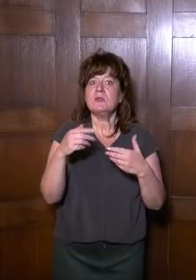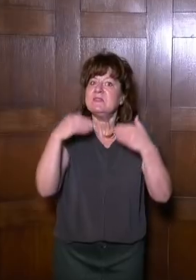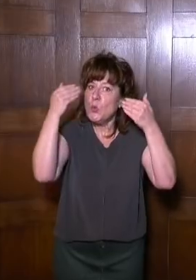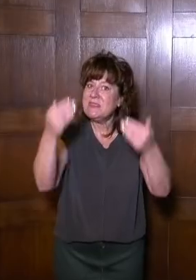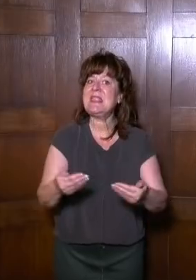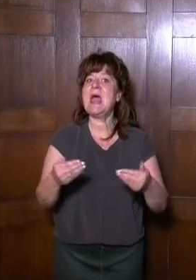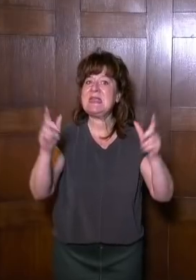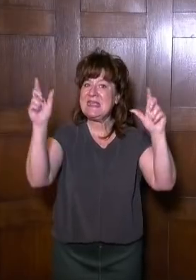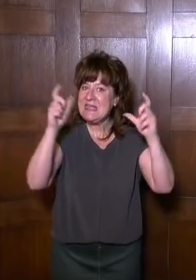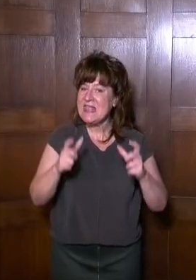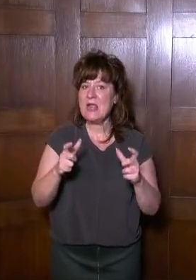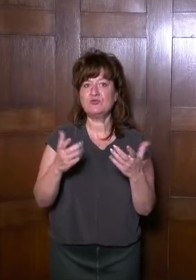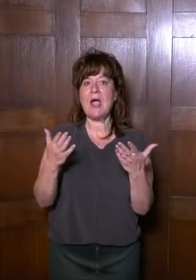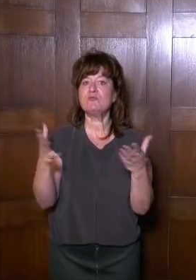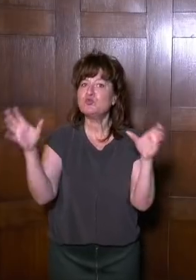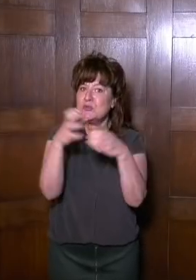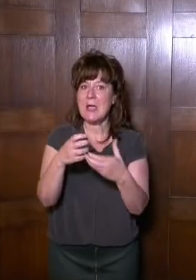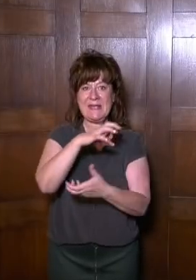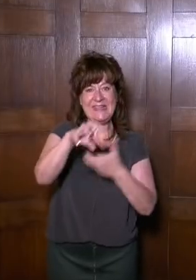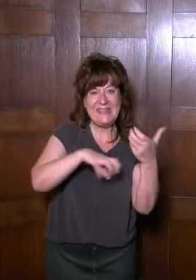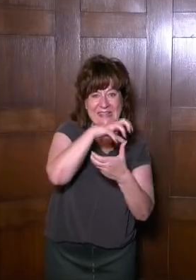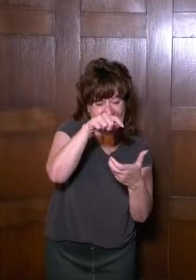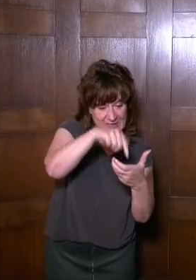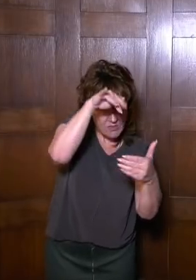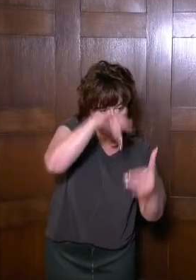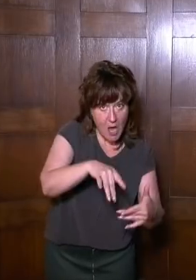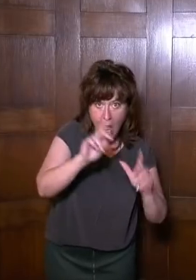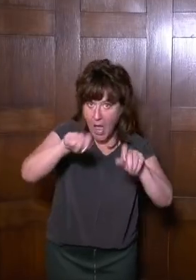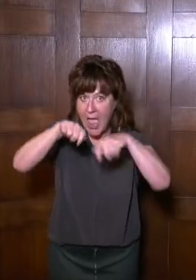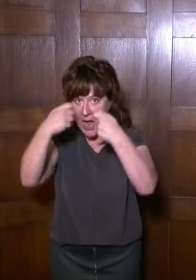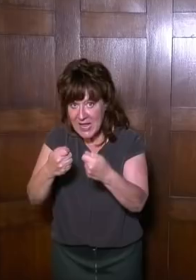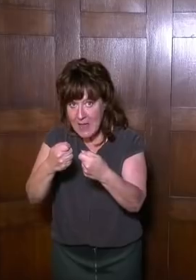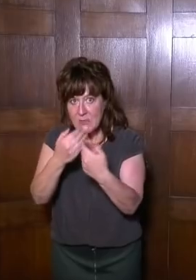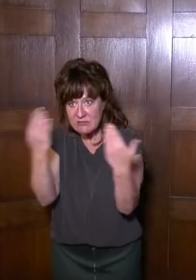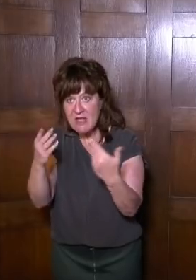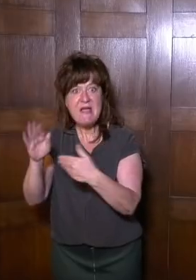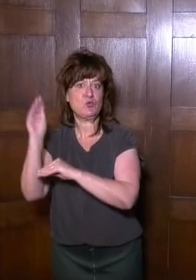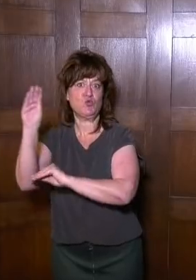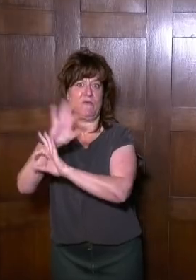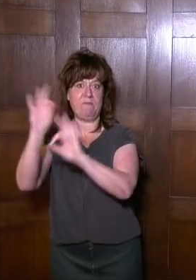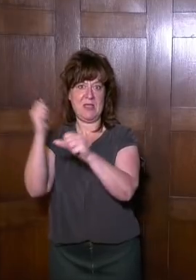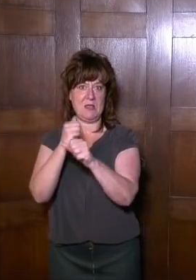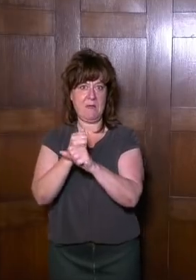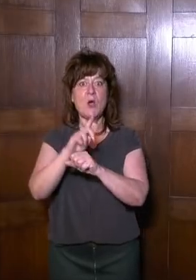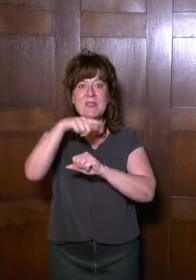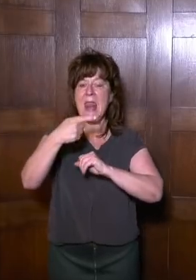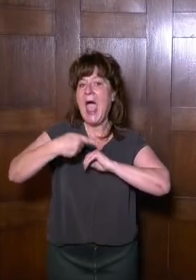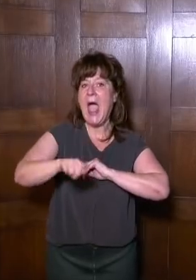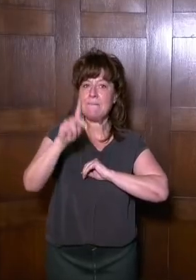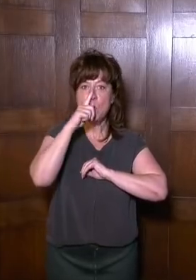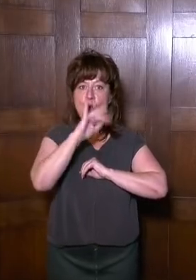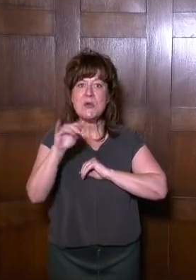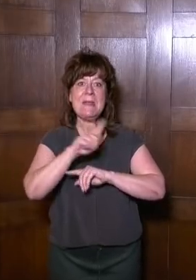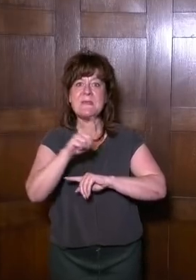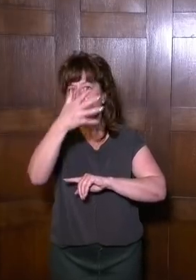auch oder aus der Krise lernen oder was haben wir aus dieser Krise gelernt und bietet hier auch entsprechende Online-Formate ab Juni bis zu den